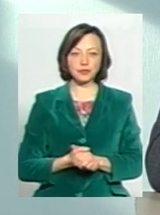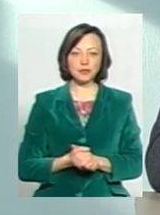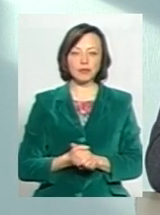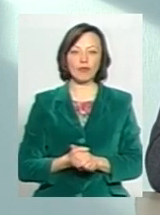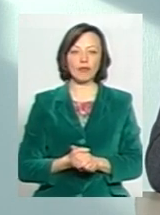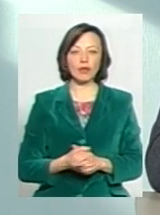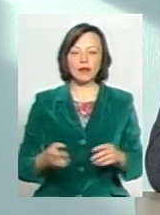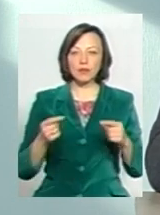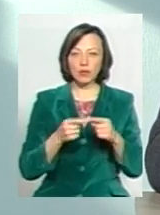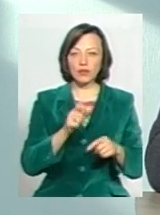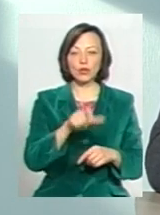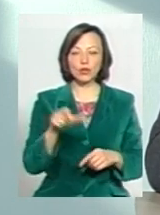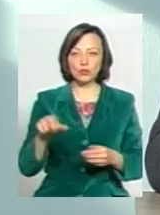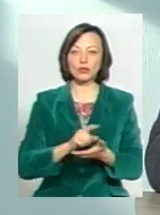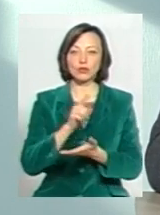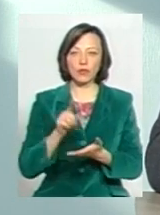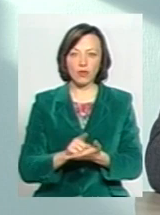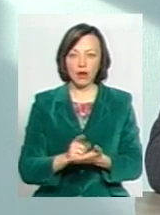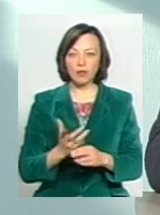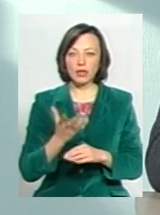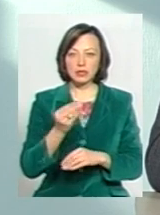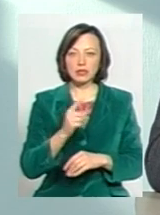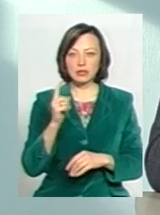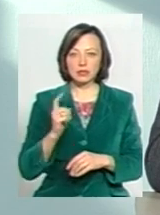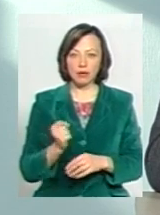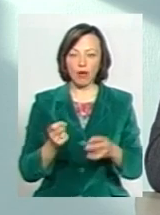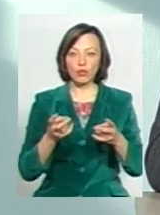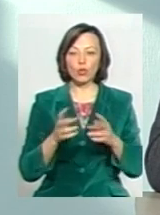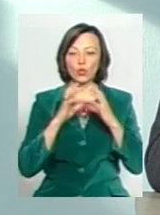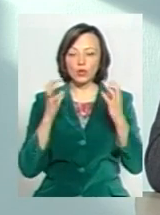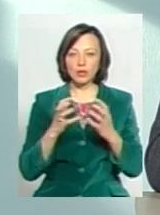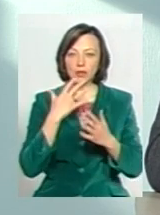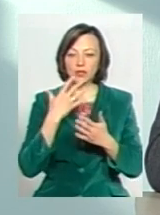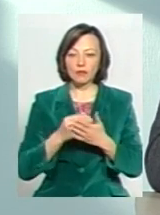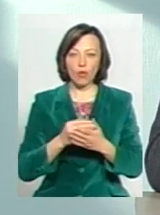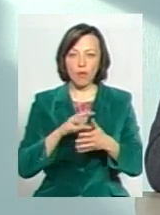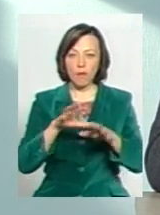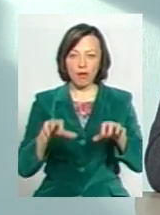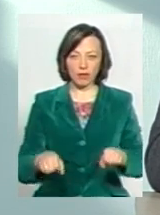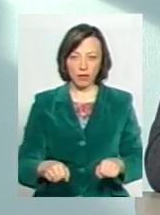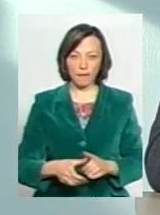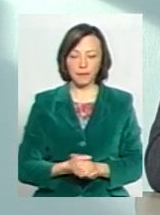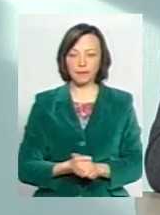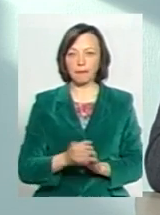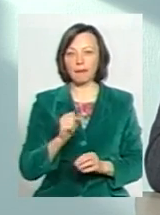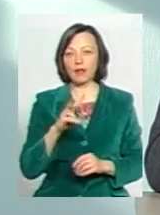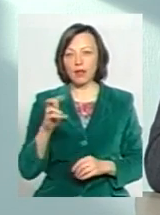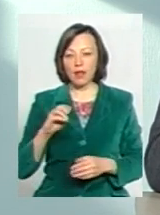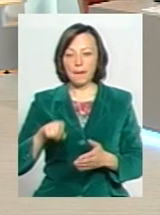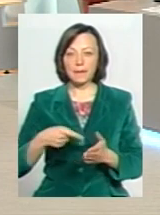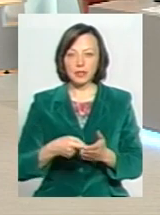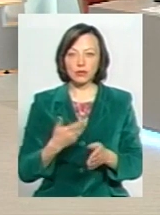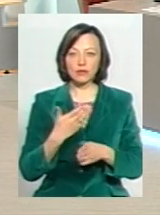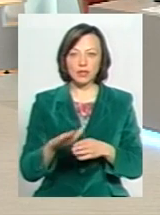Відповідно, вони і зобов'язані платити за утримання свого ж майна. Але місто